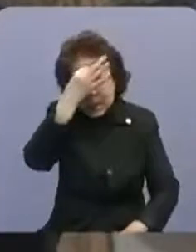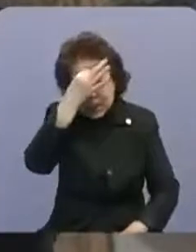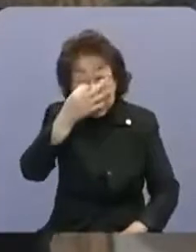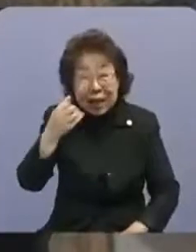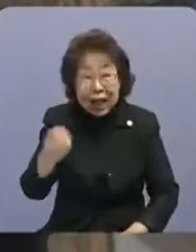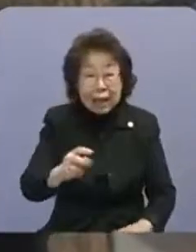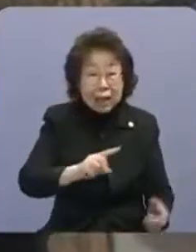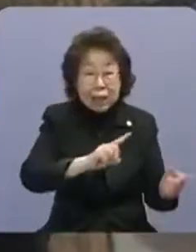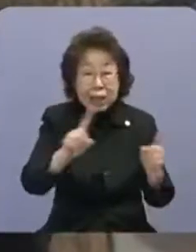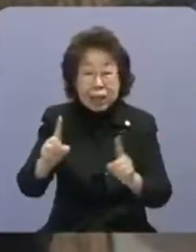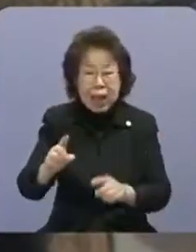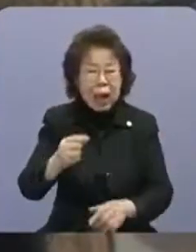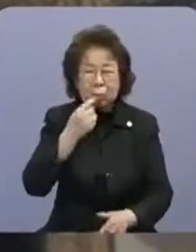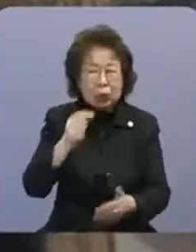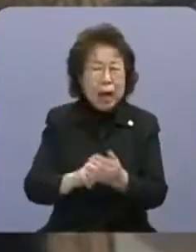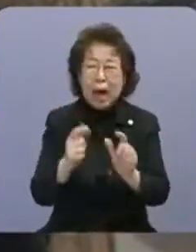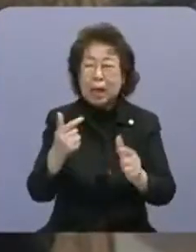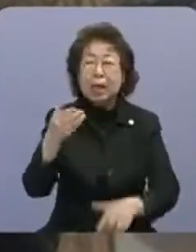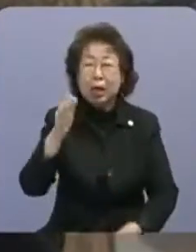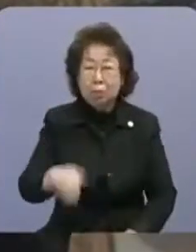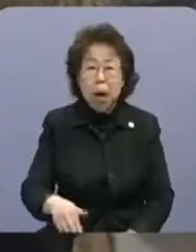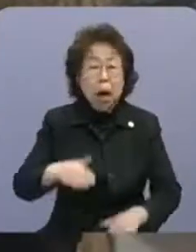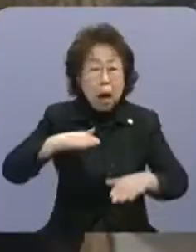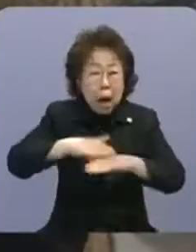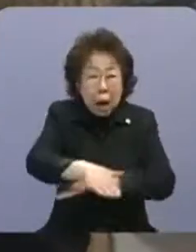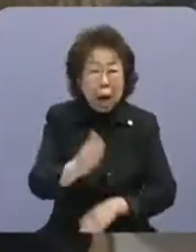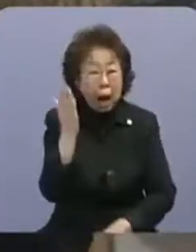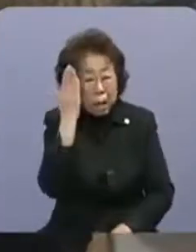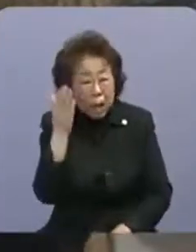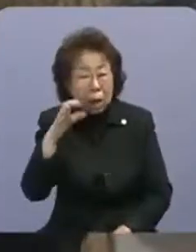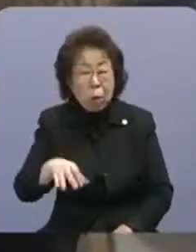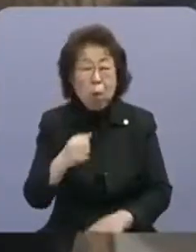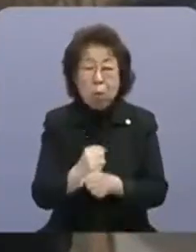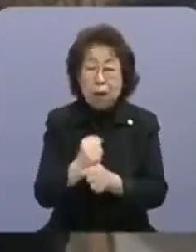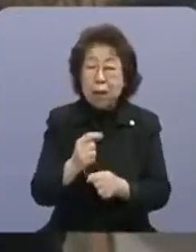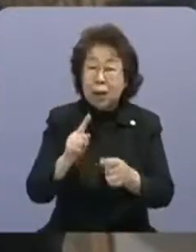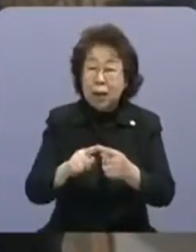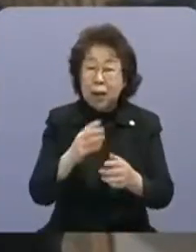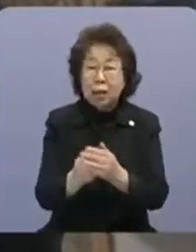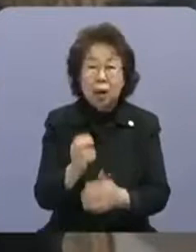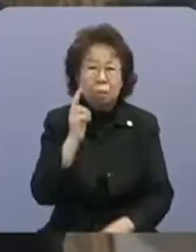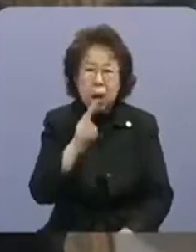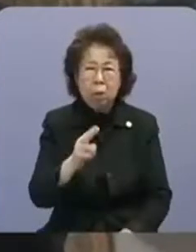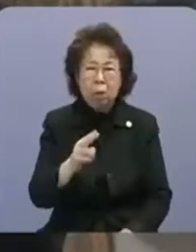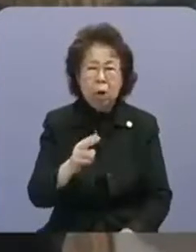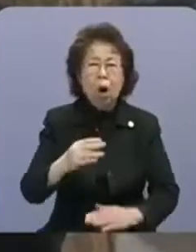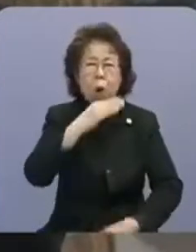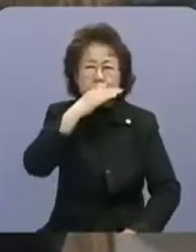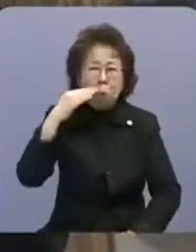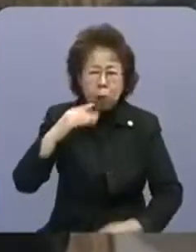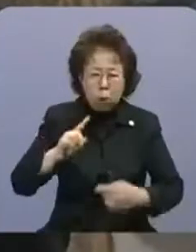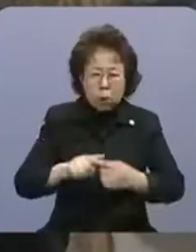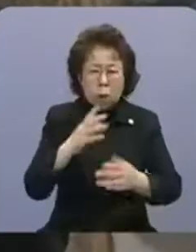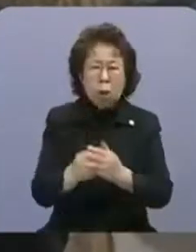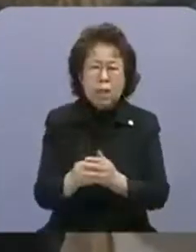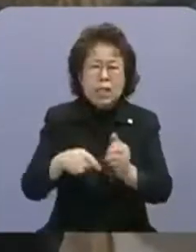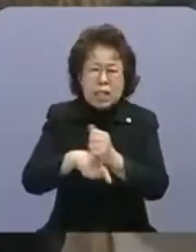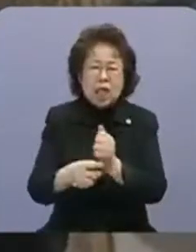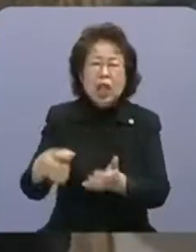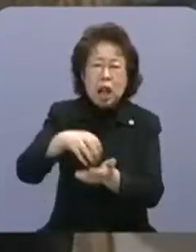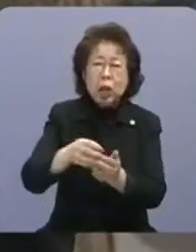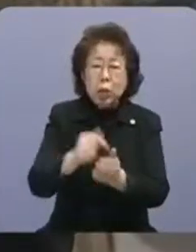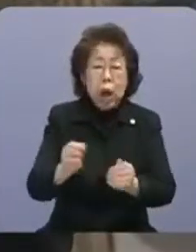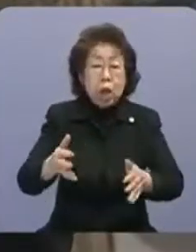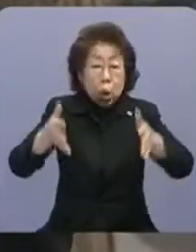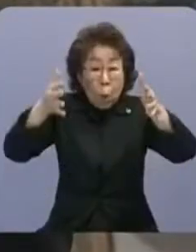쉽지 않은것 같습니다만 채 바로 숙박시설 중심으로 만들어지는 부분들에 대해서 업체에 대한 벙 공적 의미가 땅을 쓰는 본 머피